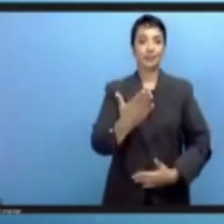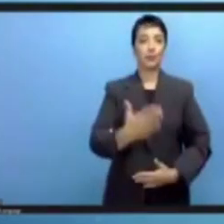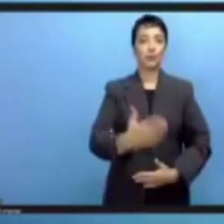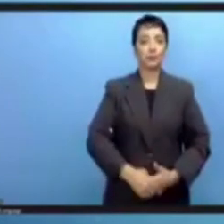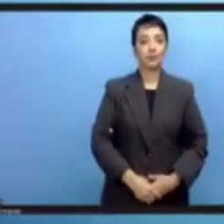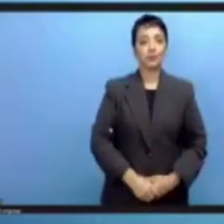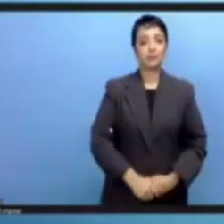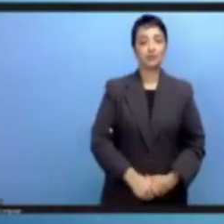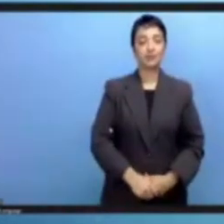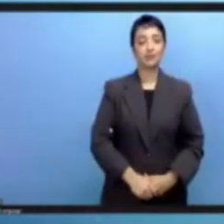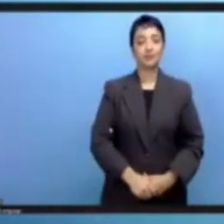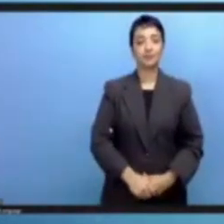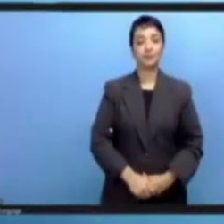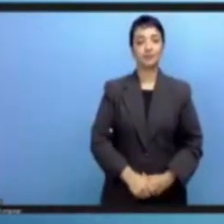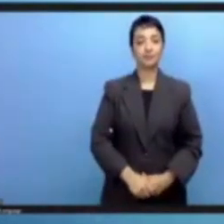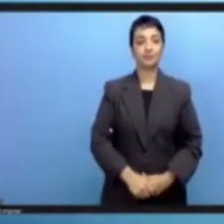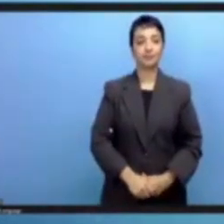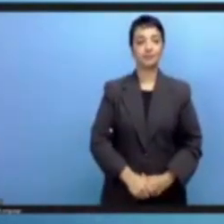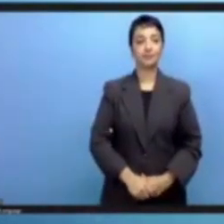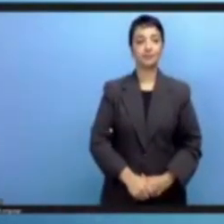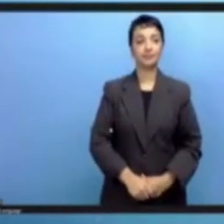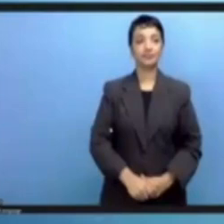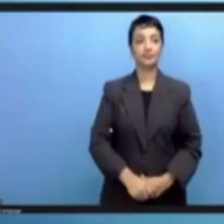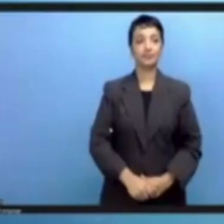importants. Merci de votre écoute aimable.